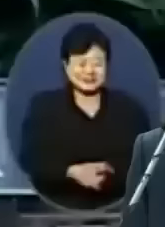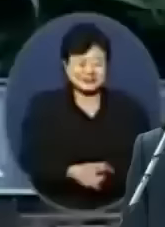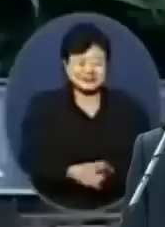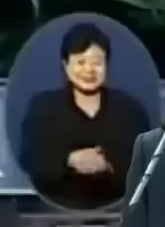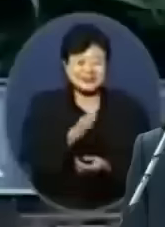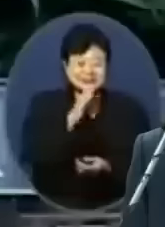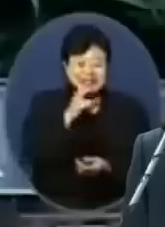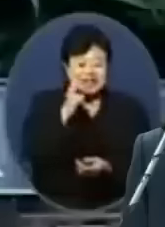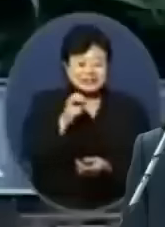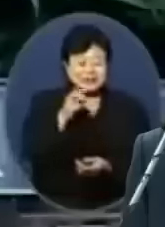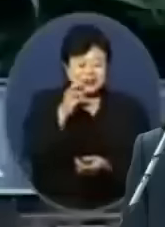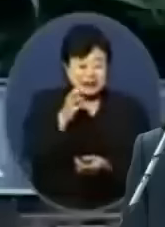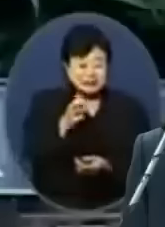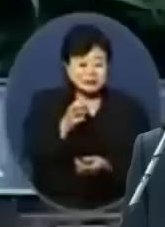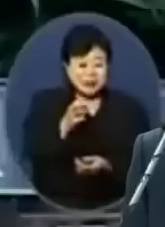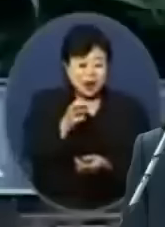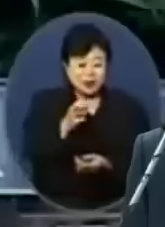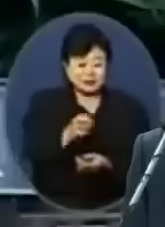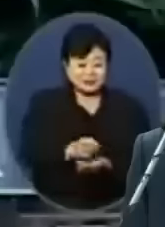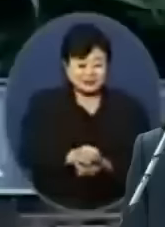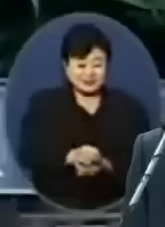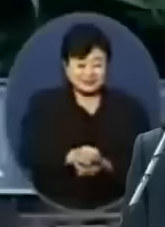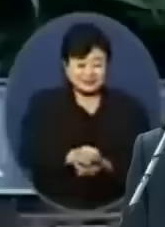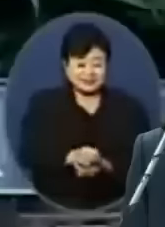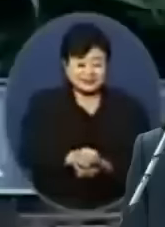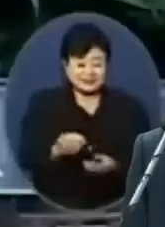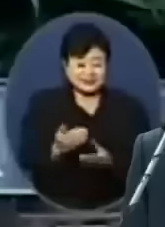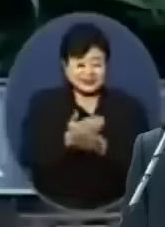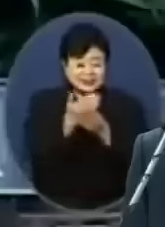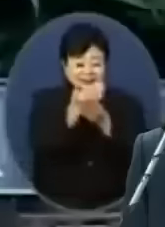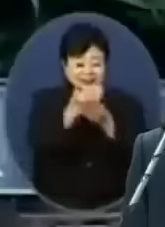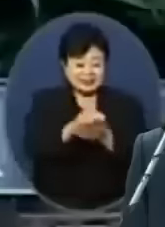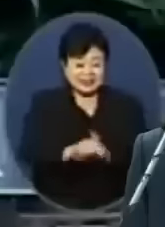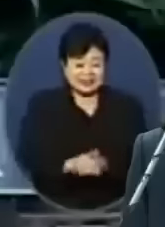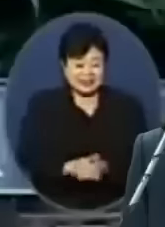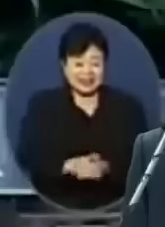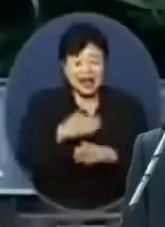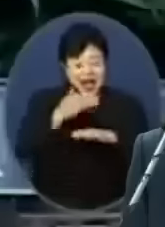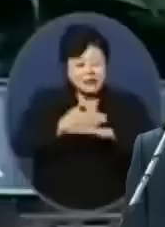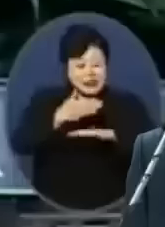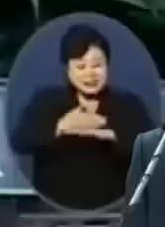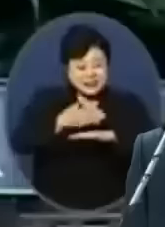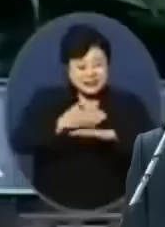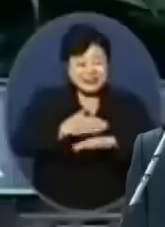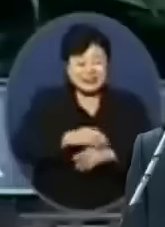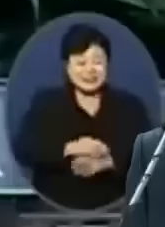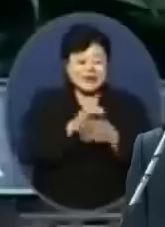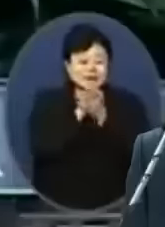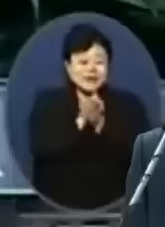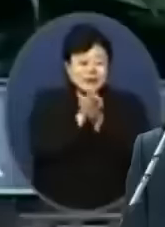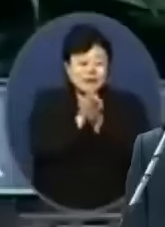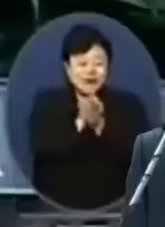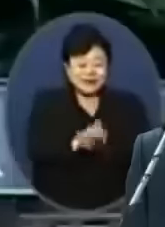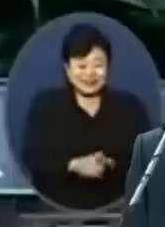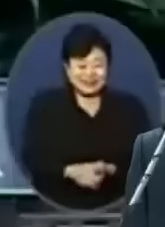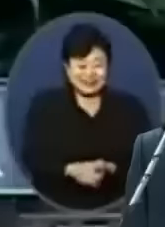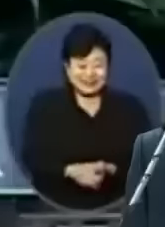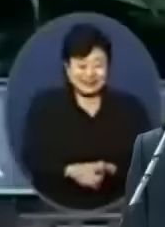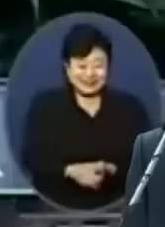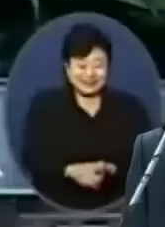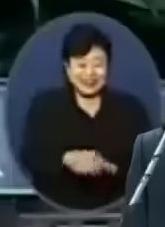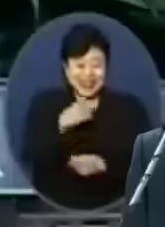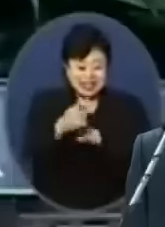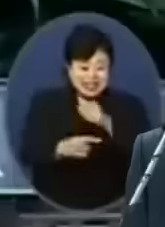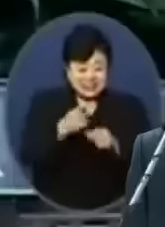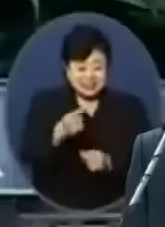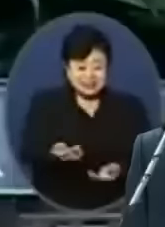그래서 20명 30명 증가되는 수에 목을 걸고 감사를 하고 부르짖고 기도를 하고 했는데